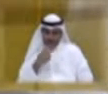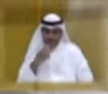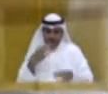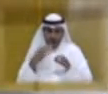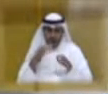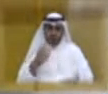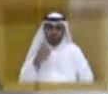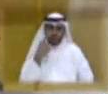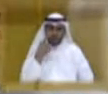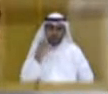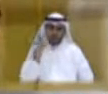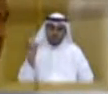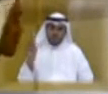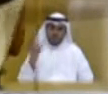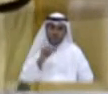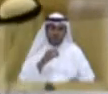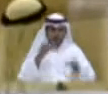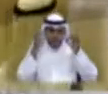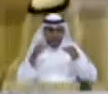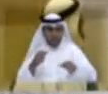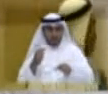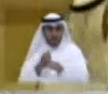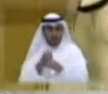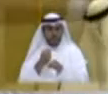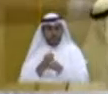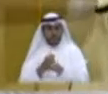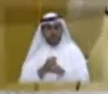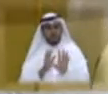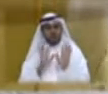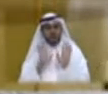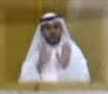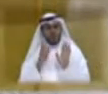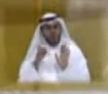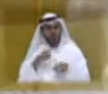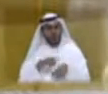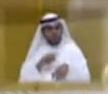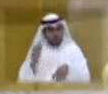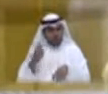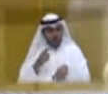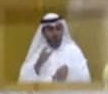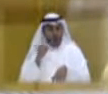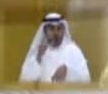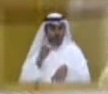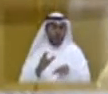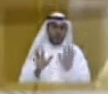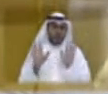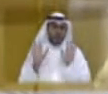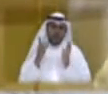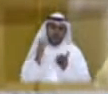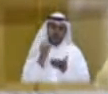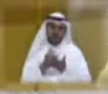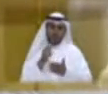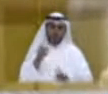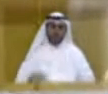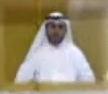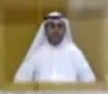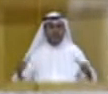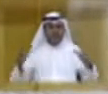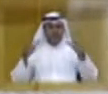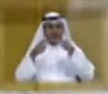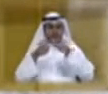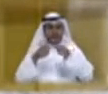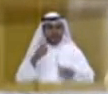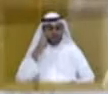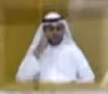تطبيقه على الجميع بنفس الفترة ام بتدرج هذا متروك للحكومة. طبعا هي بالبداية أكيد الكويت